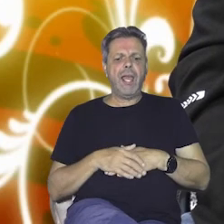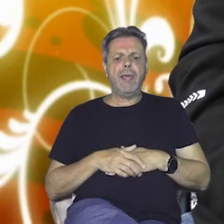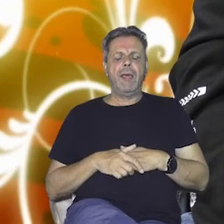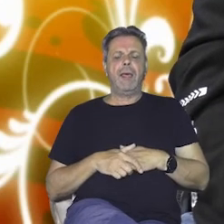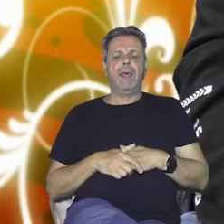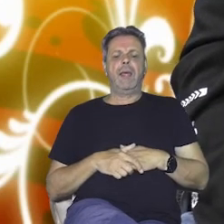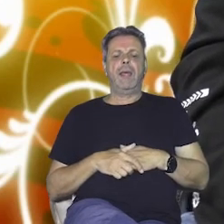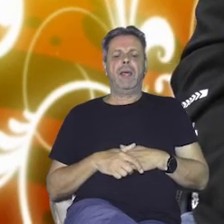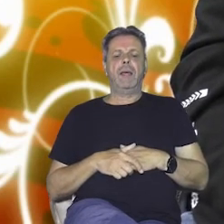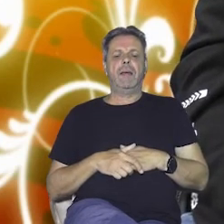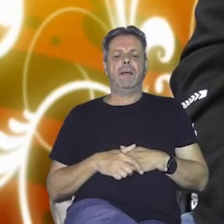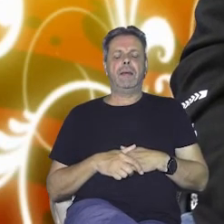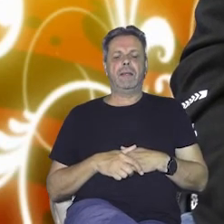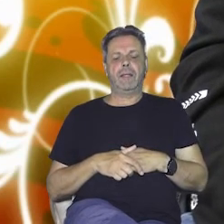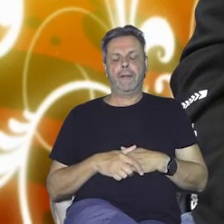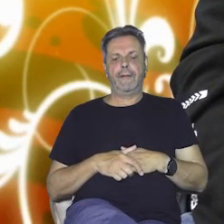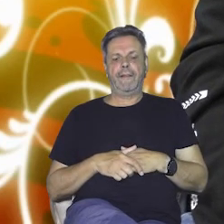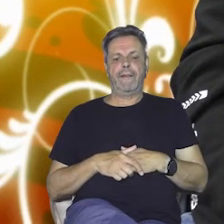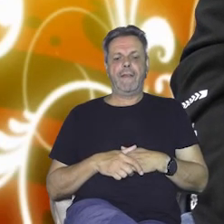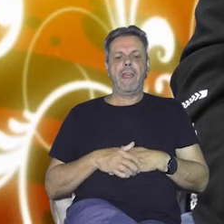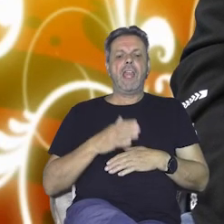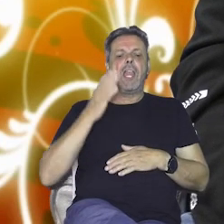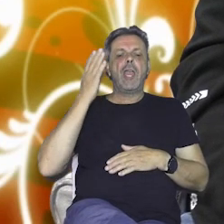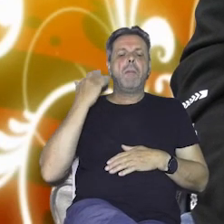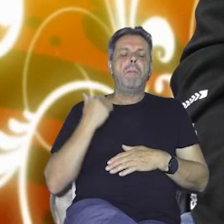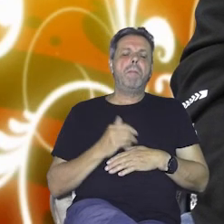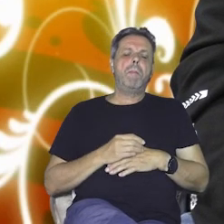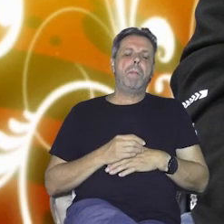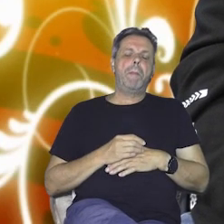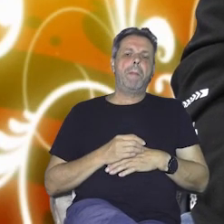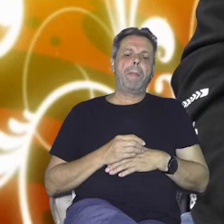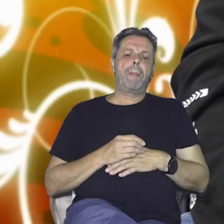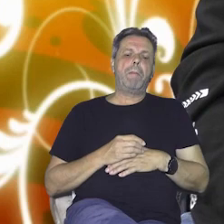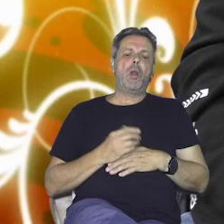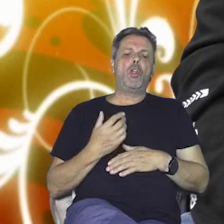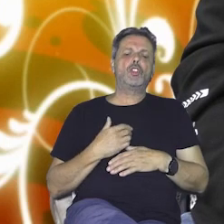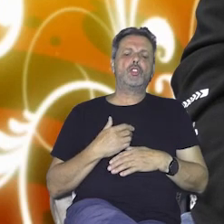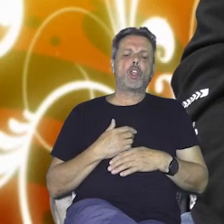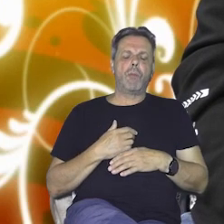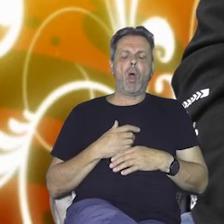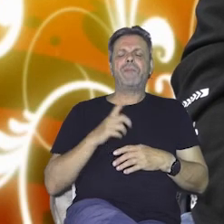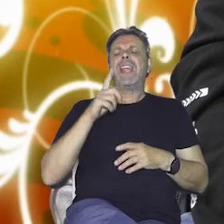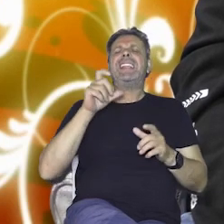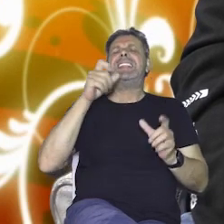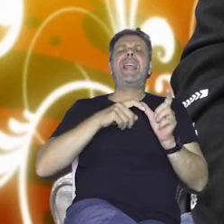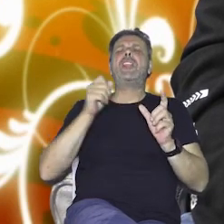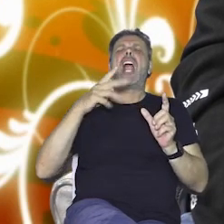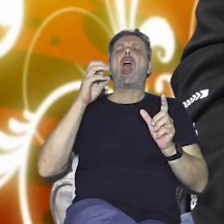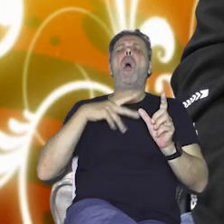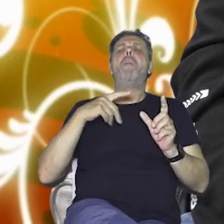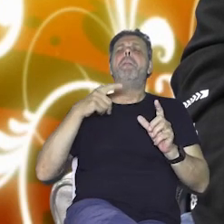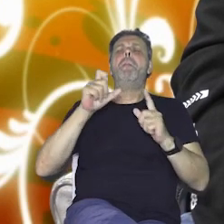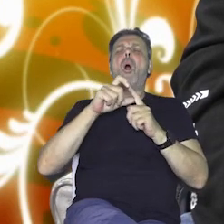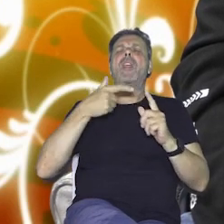Zagreba, je bio što smo maestro Siniša Leopold i ja napravili